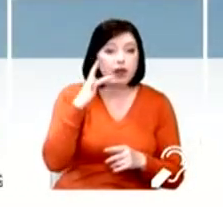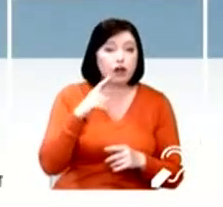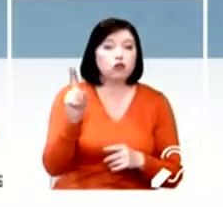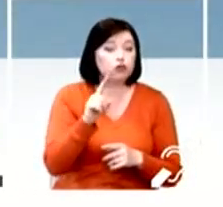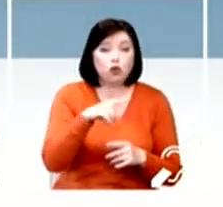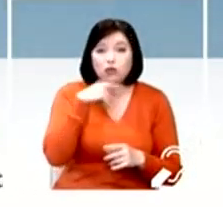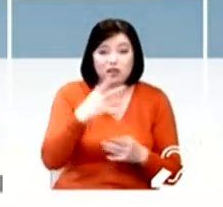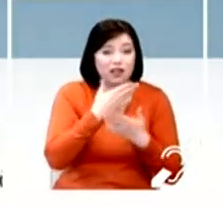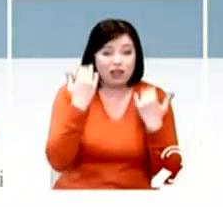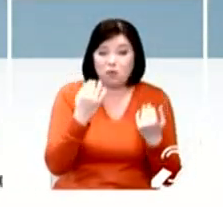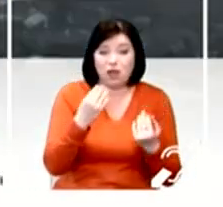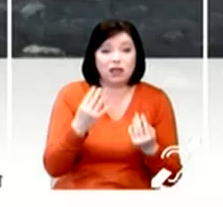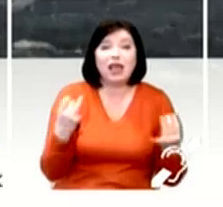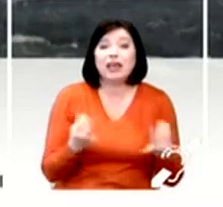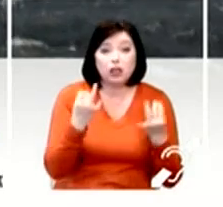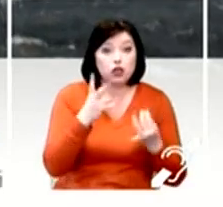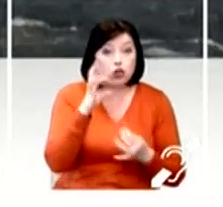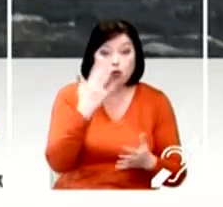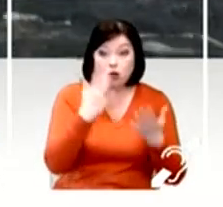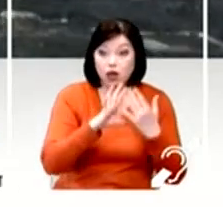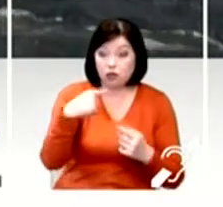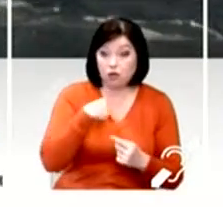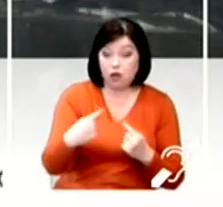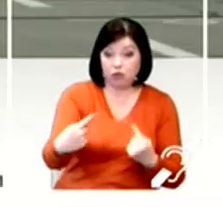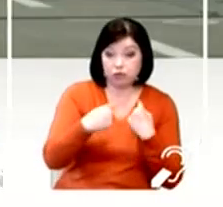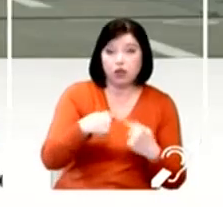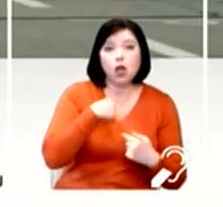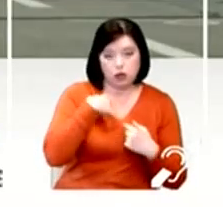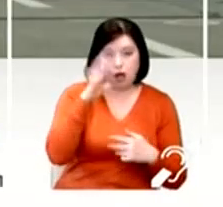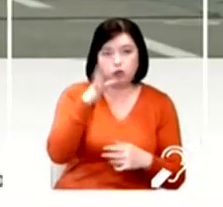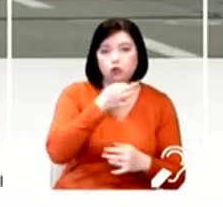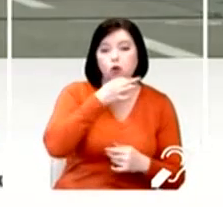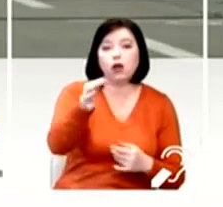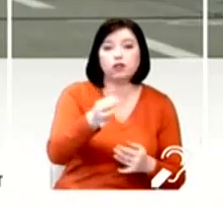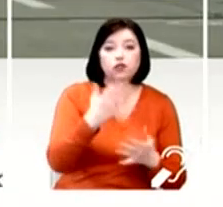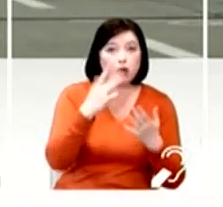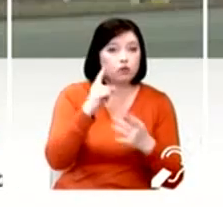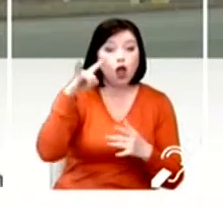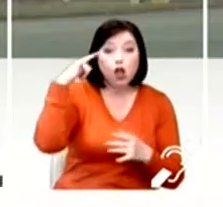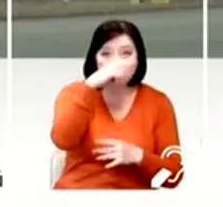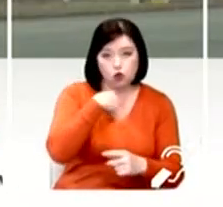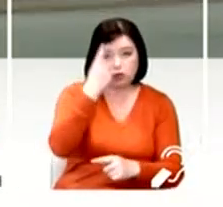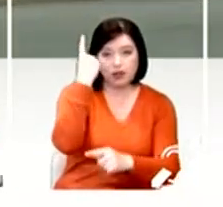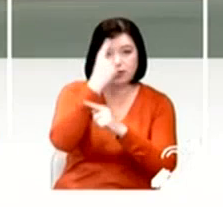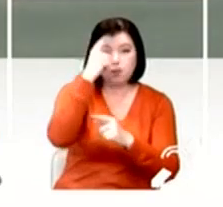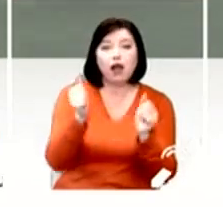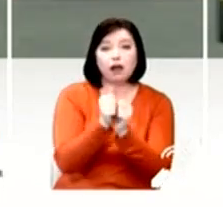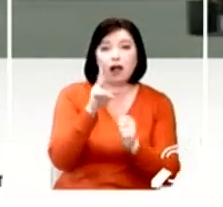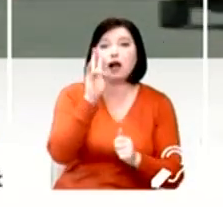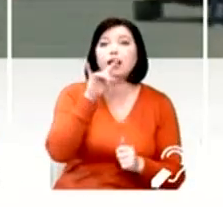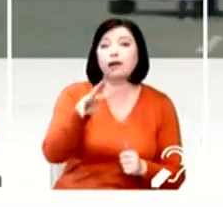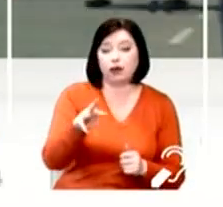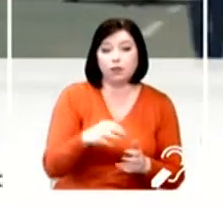are interesul în această direcție, dar va reacționa corespunzător dacă zborurile dronelor vor continua în apropierea peninsulei Crimeea.